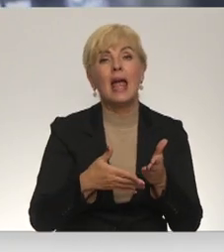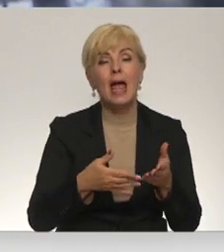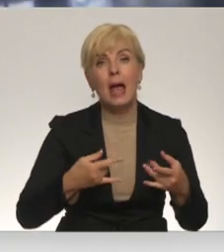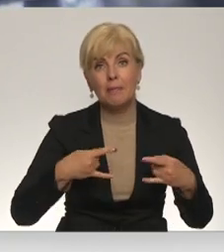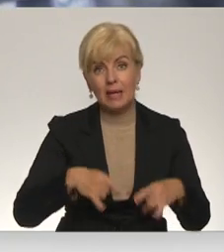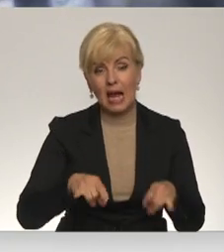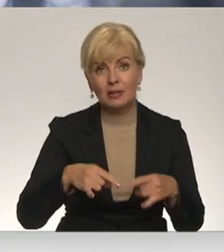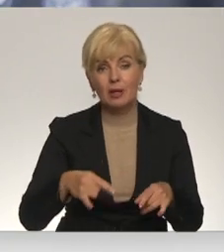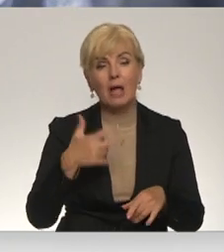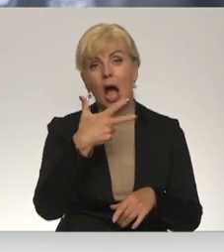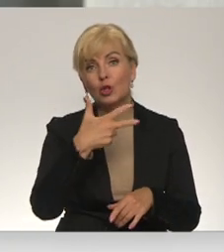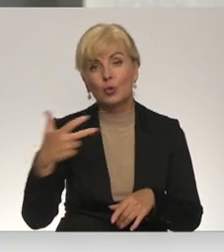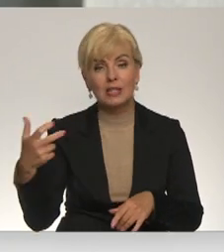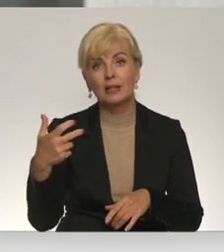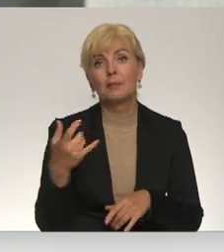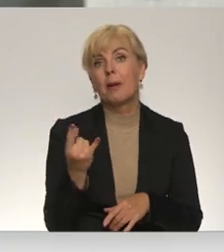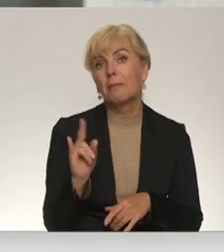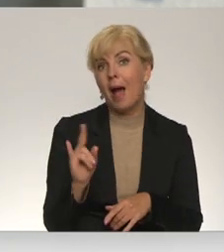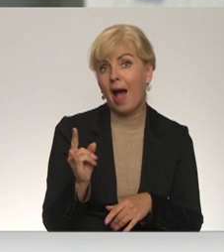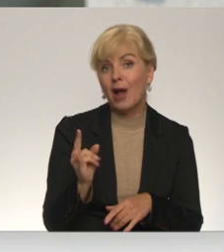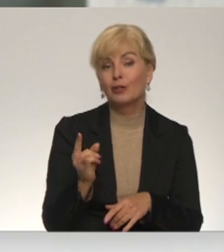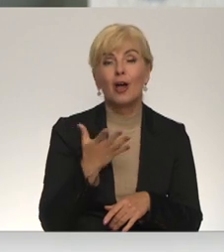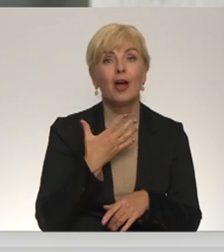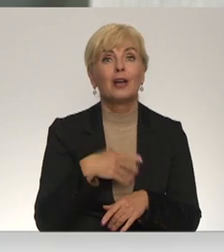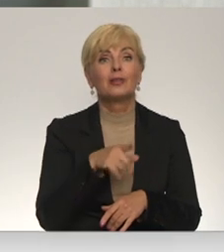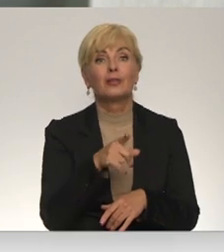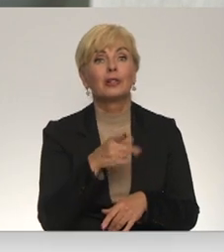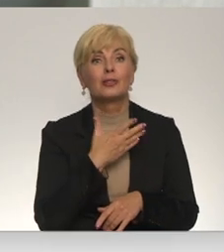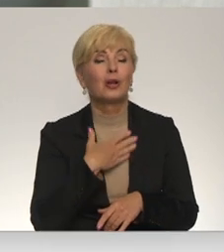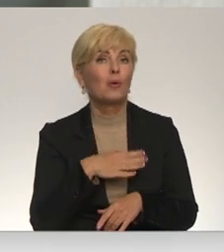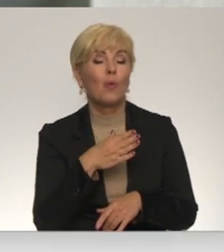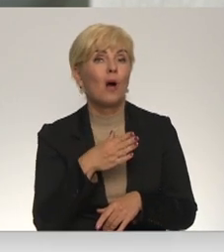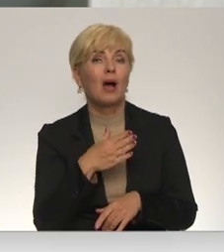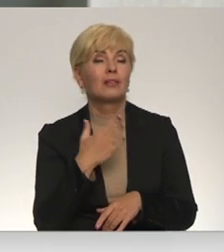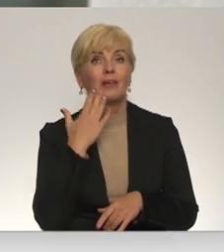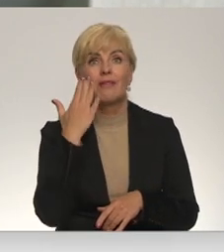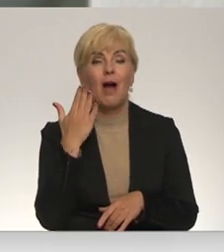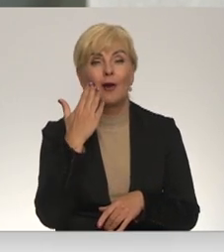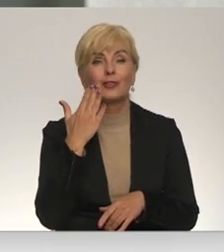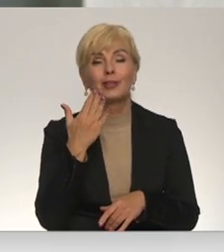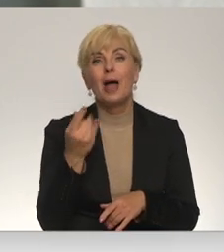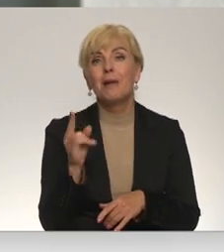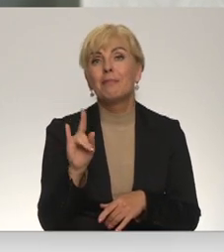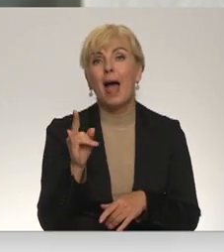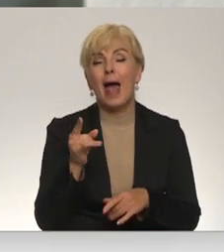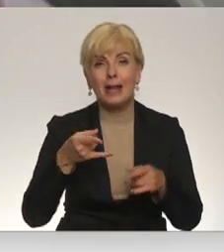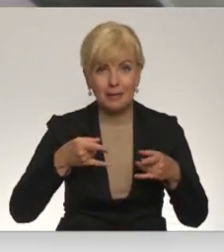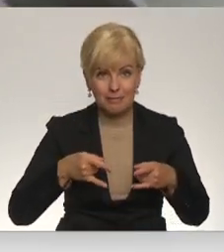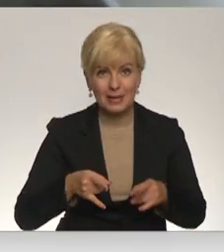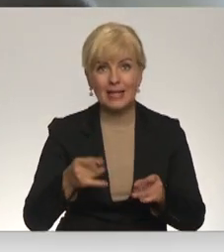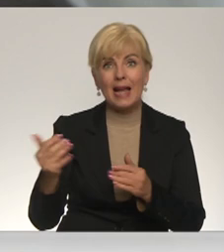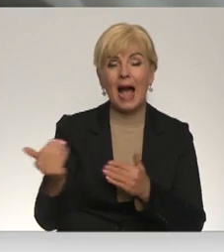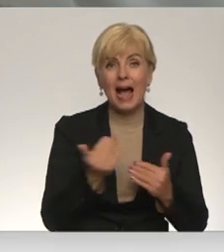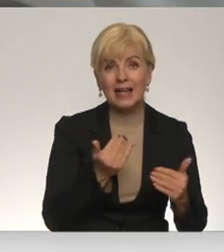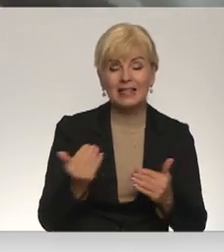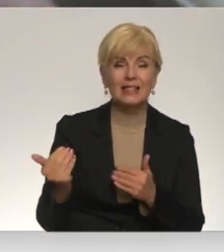aptuveni 800 bērnu. Tas ir kaut kas tik fascinējošs, nu tā jaunās dzīvības ienākšana. Un vēl tā angliski